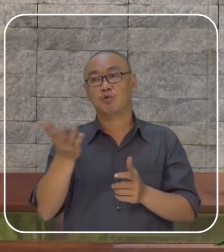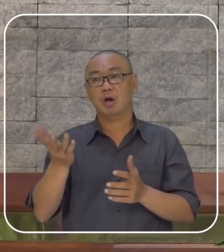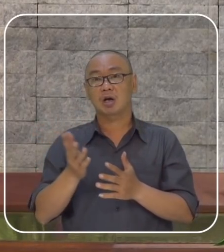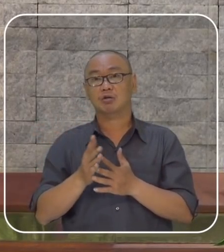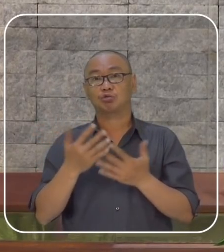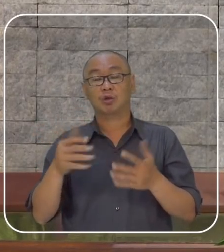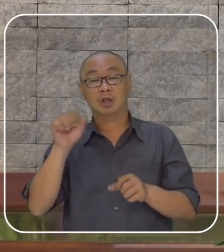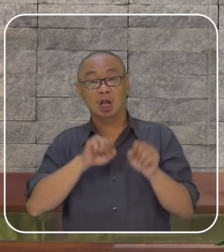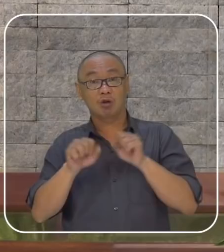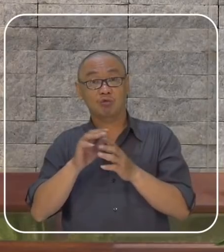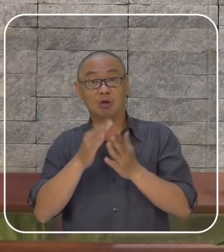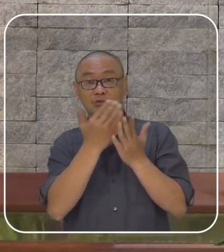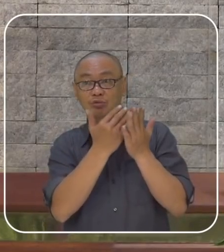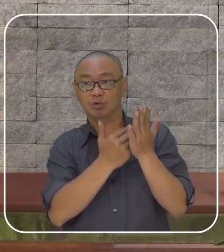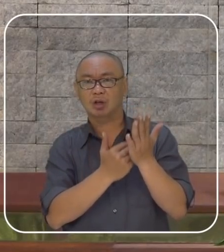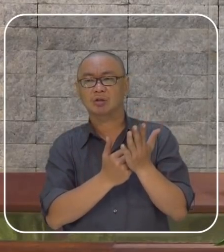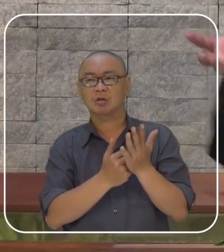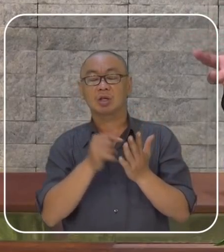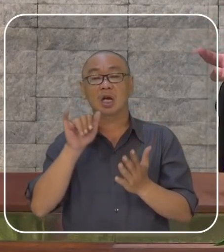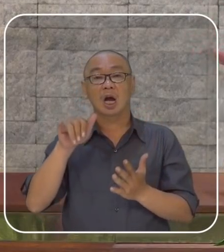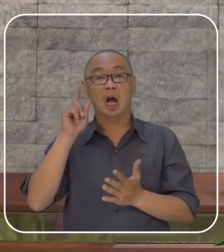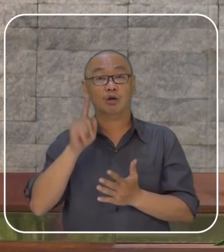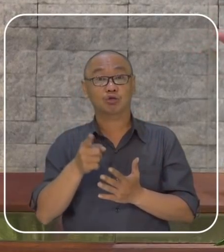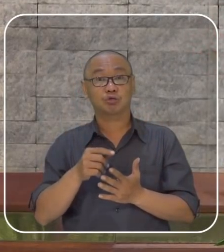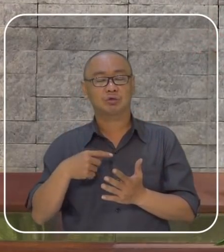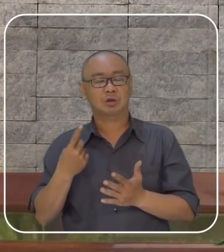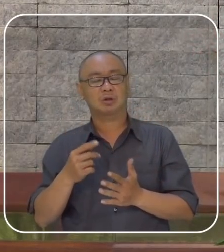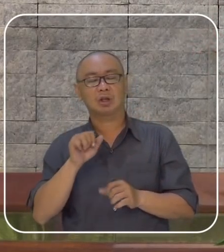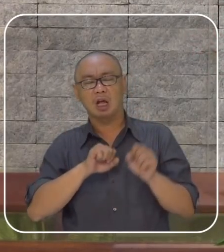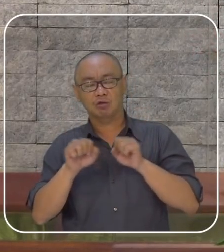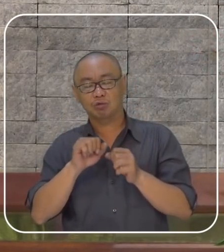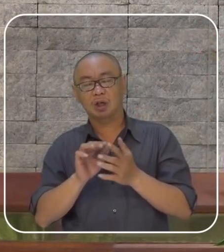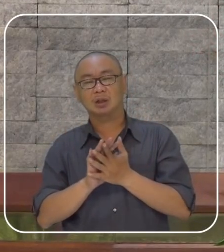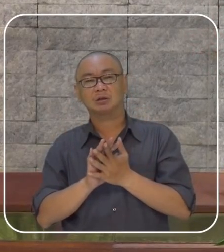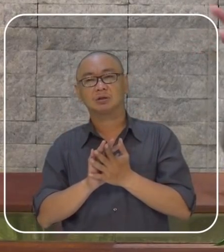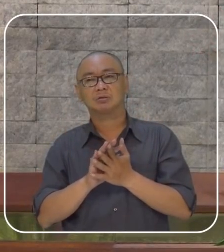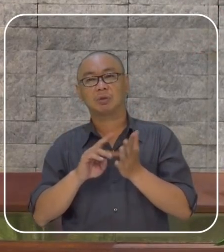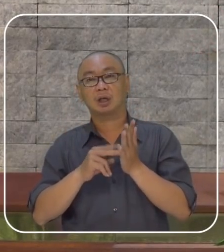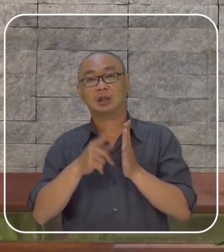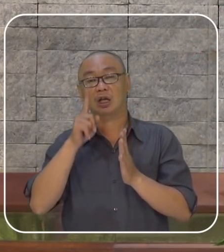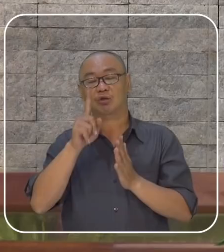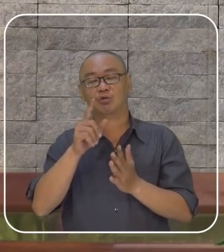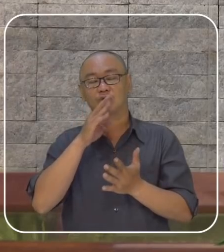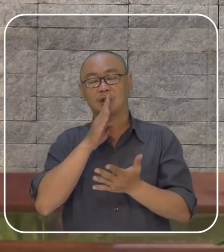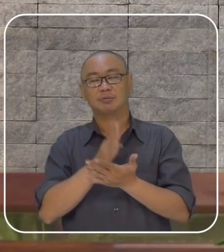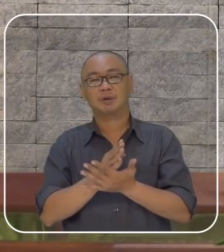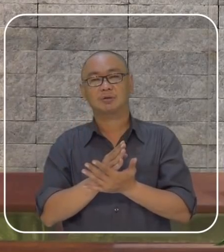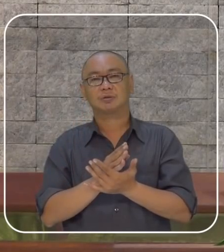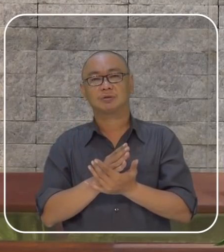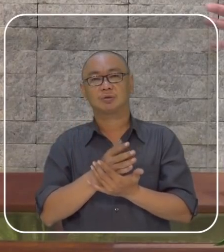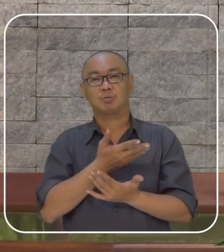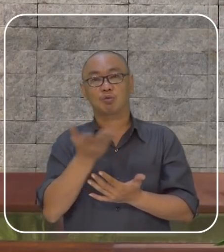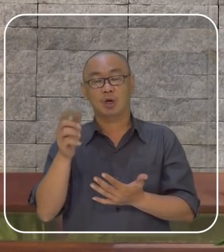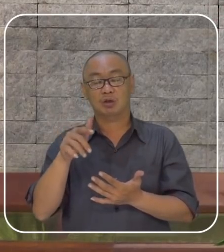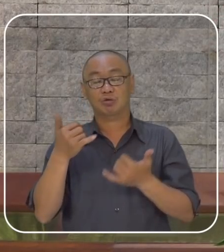dilakukan, urutan-urutan yang harus dilakukan sebagai satu kewajiban, dan ketika semuanya